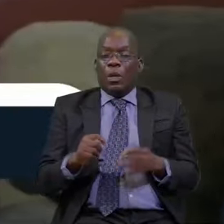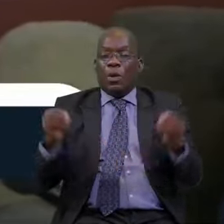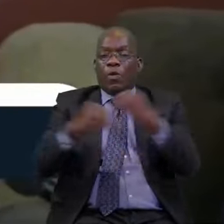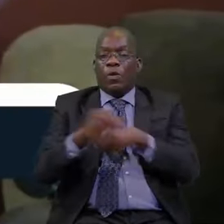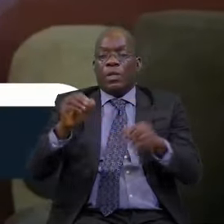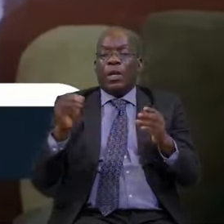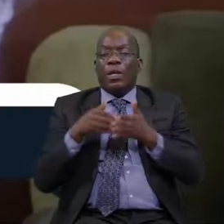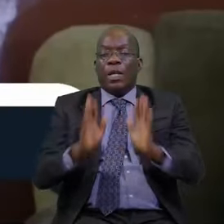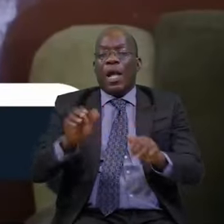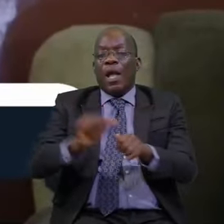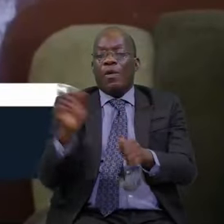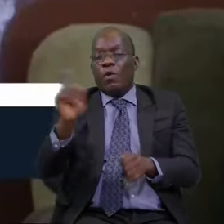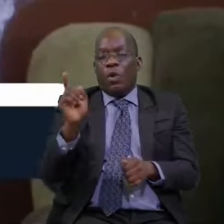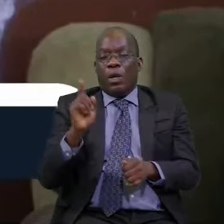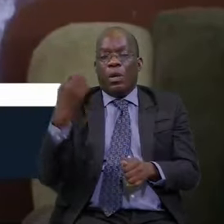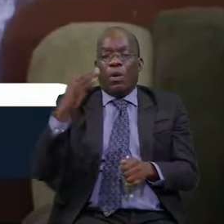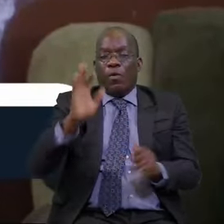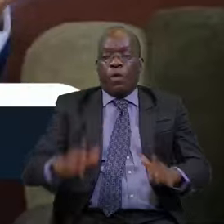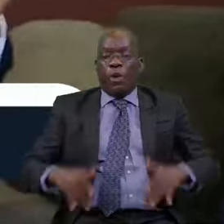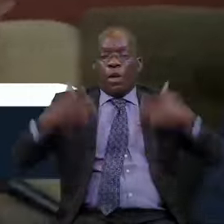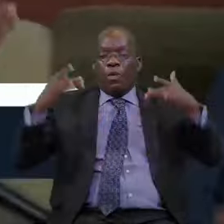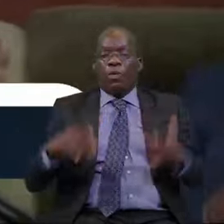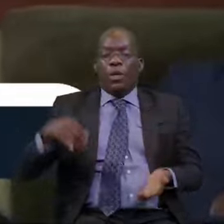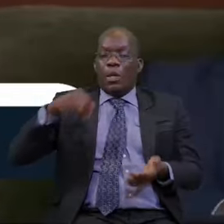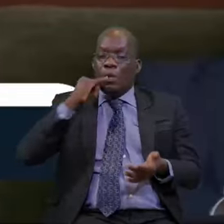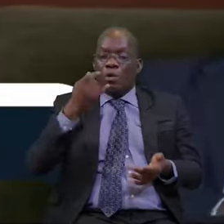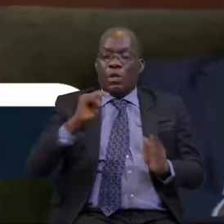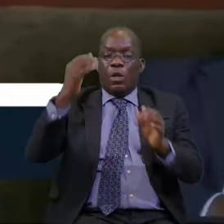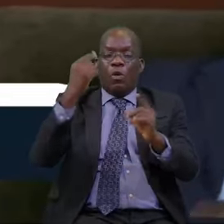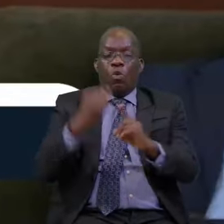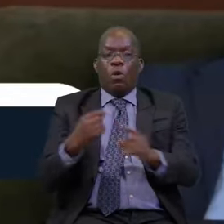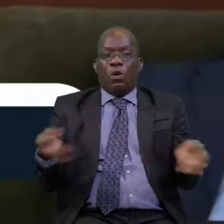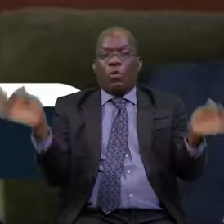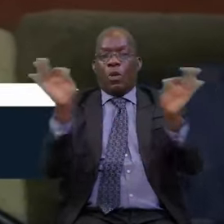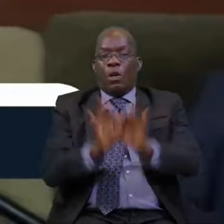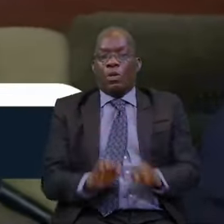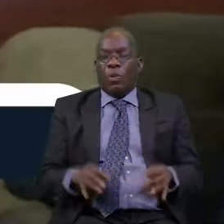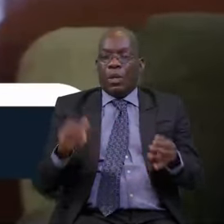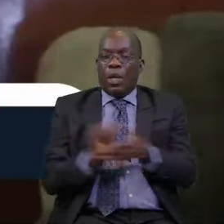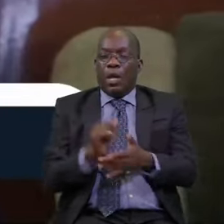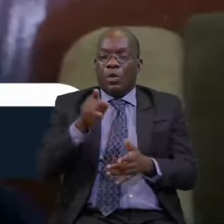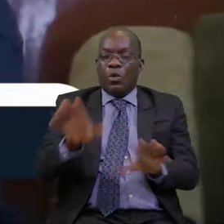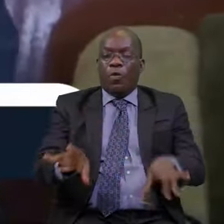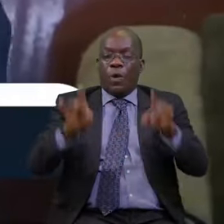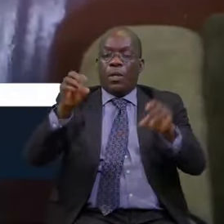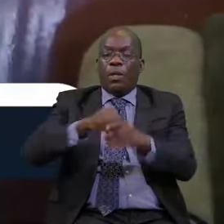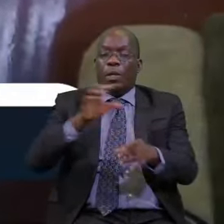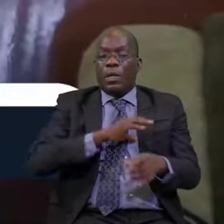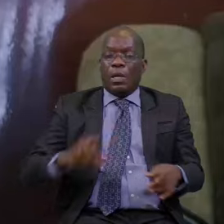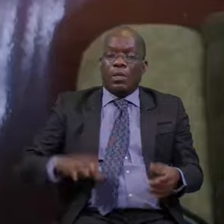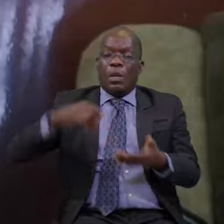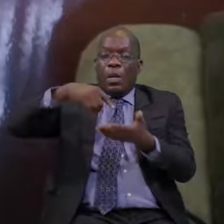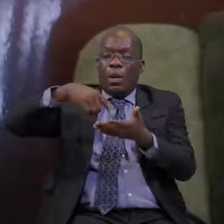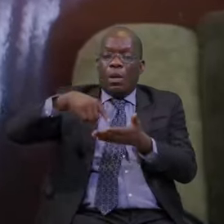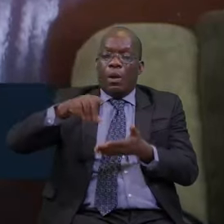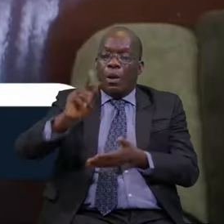chaque section de votre vie, c'est le mot priorité. Et on trouve cela en Christ. Marc